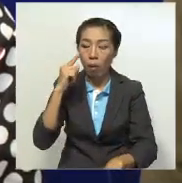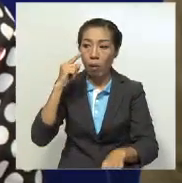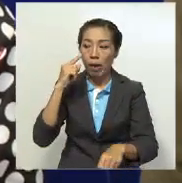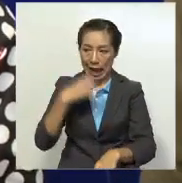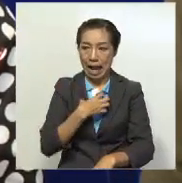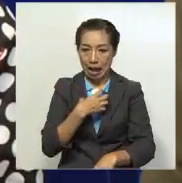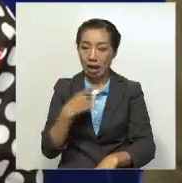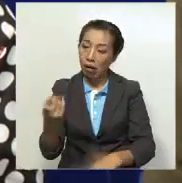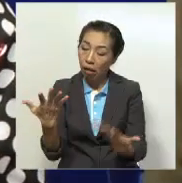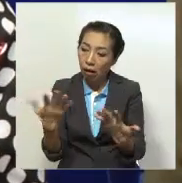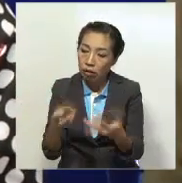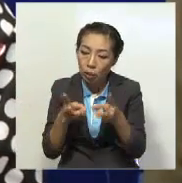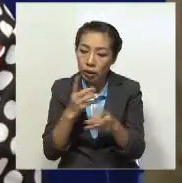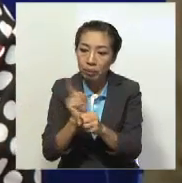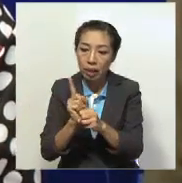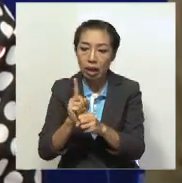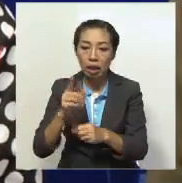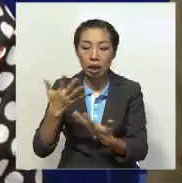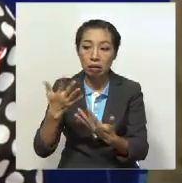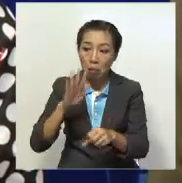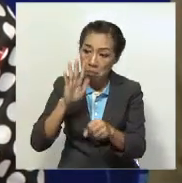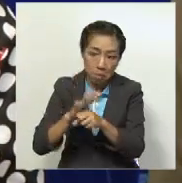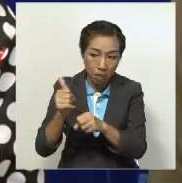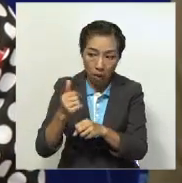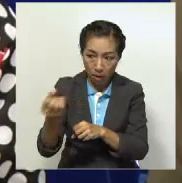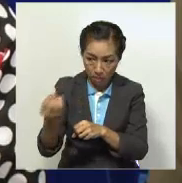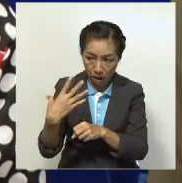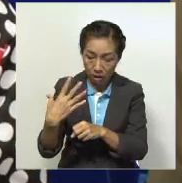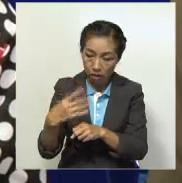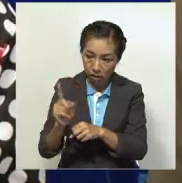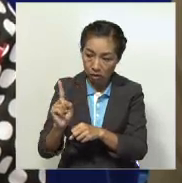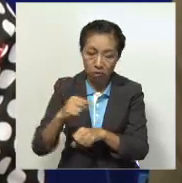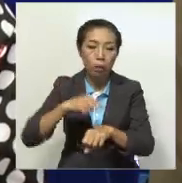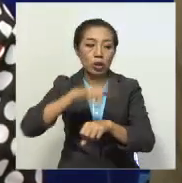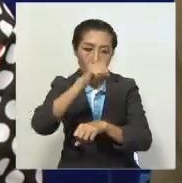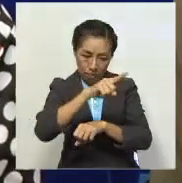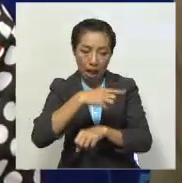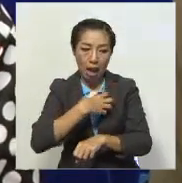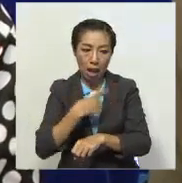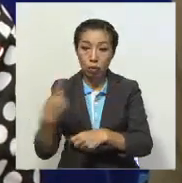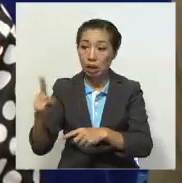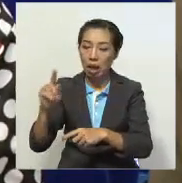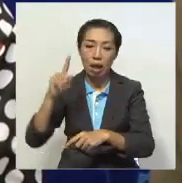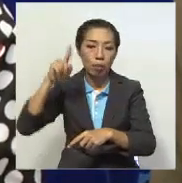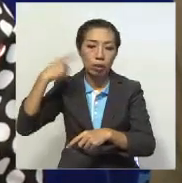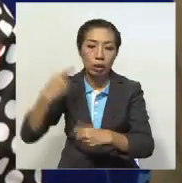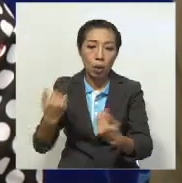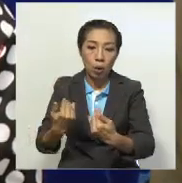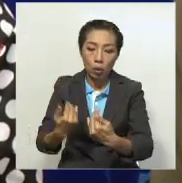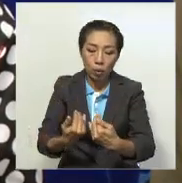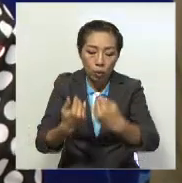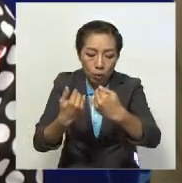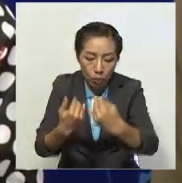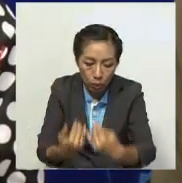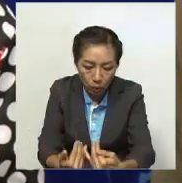ลยบอกว่าจะเอายังไงเขาบอกถ้าไม่พอจะเอาเมื่อไหร่เขาบอกช่วงบ่ายแต่เขาวางเด็กลงเนี่ยเด็กเนี่ยเดินเ